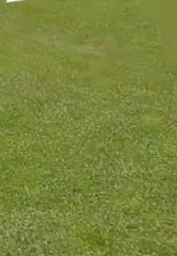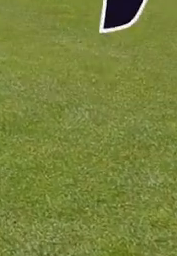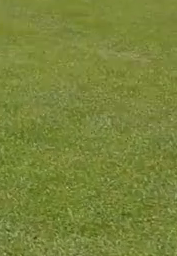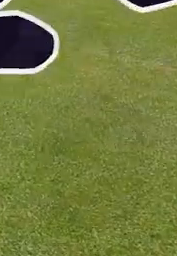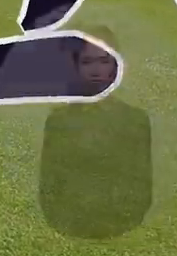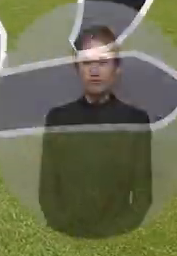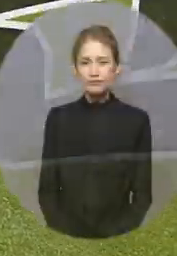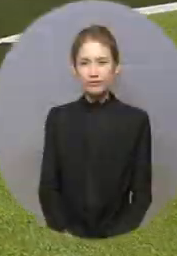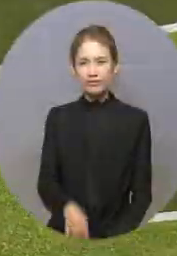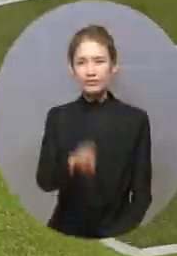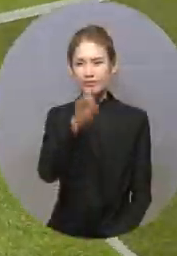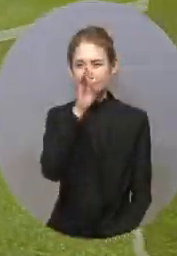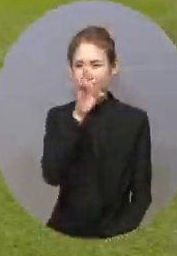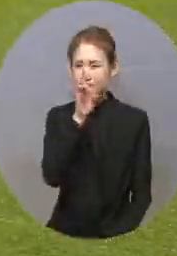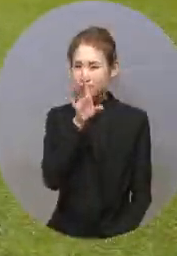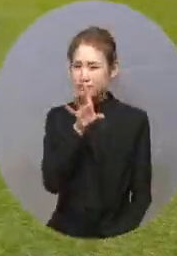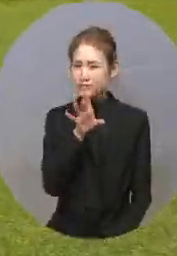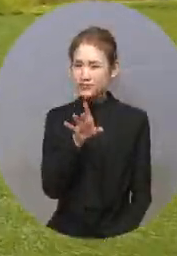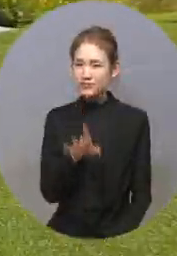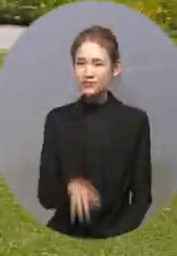안 된다!